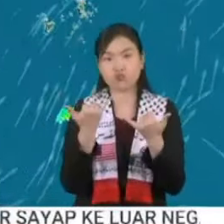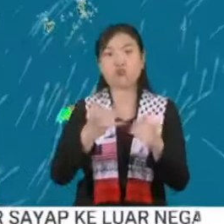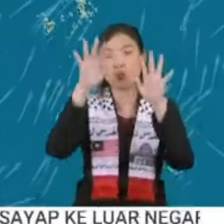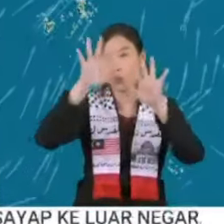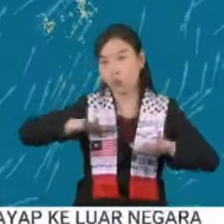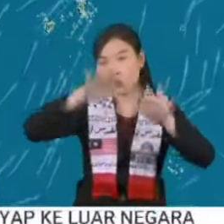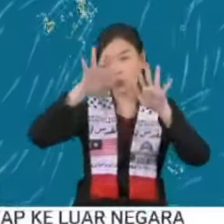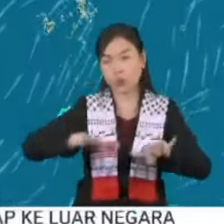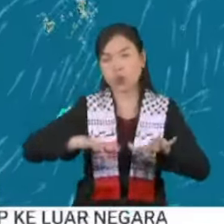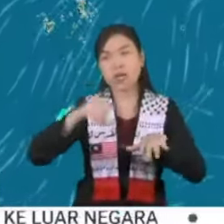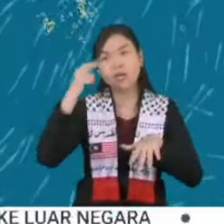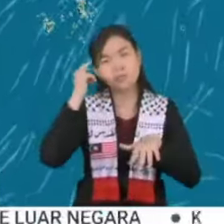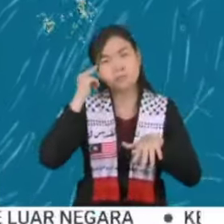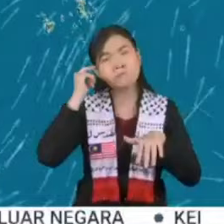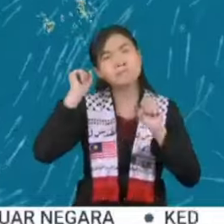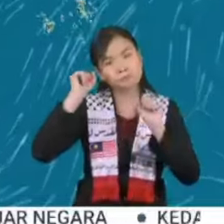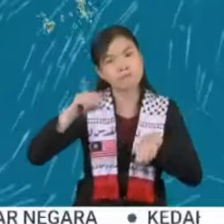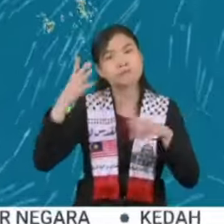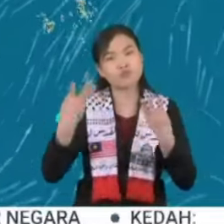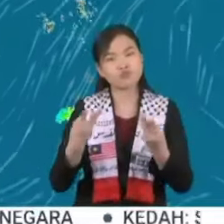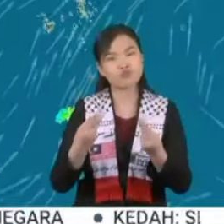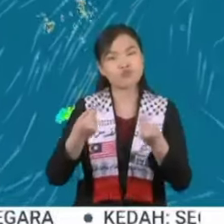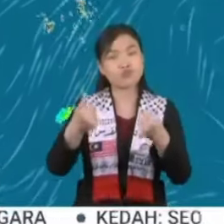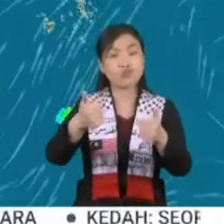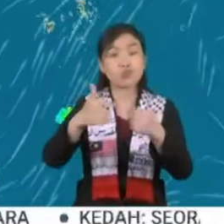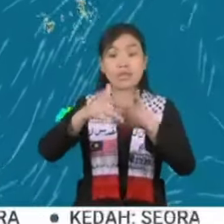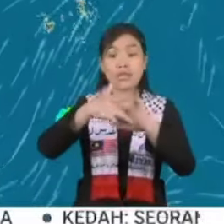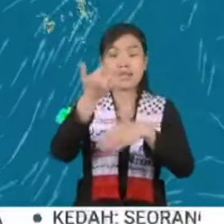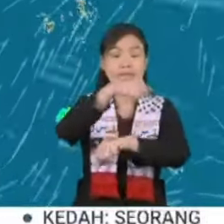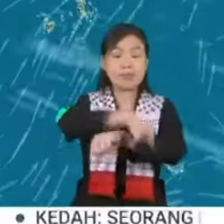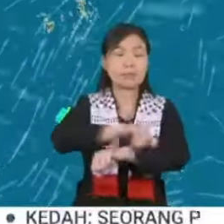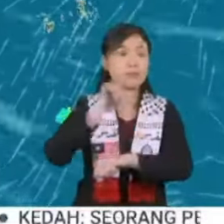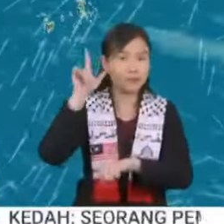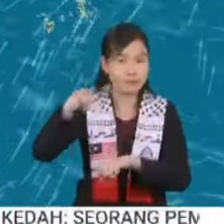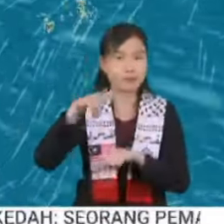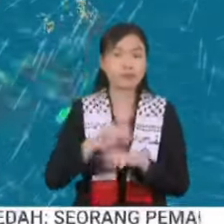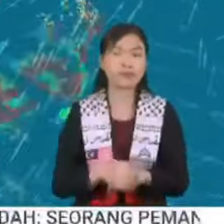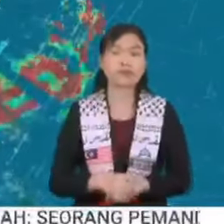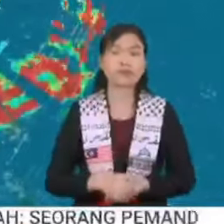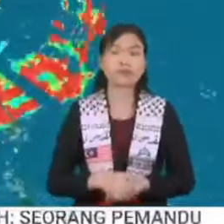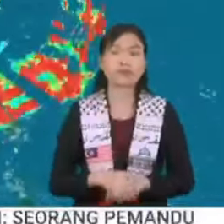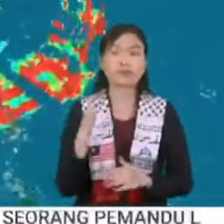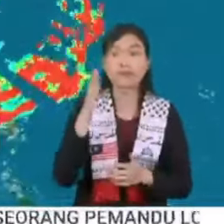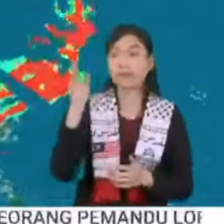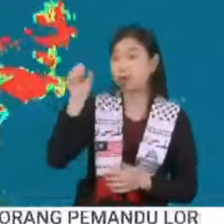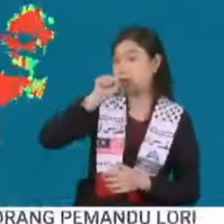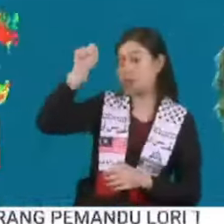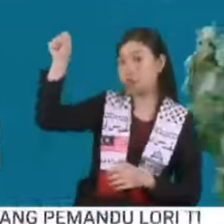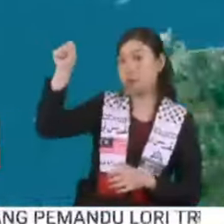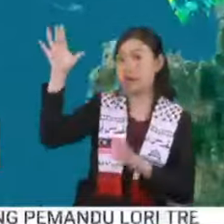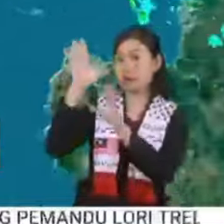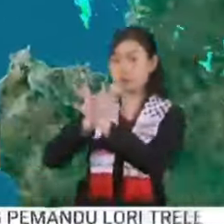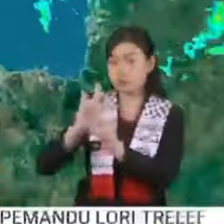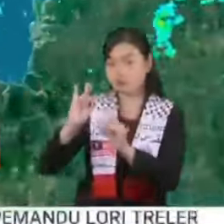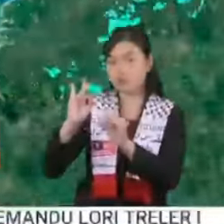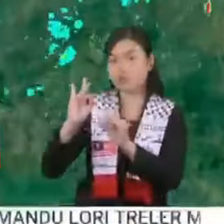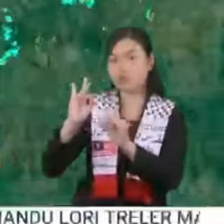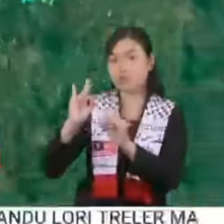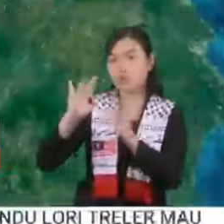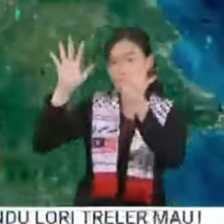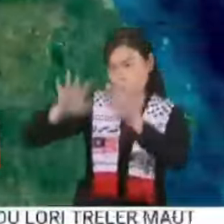ini dijangka akan beransur pulih menjelang awal malam nanti. Manakala di Sabah dan Sarawak pula, hujan